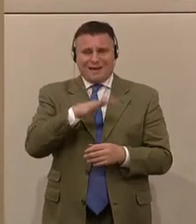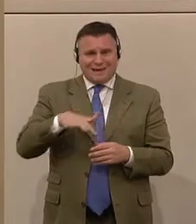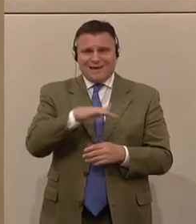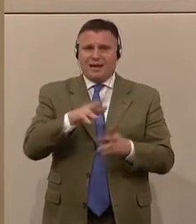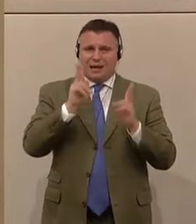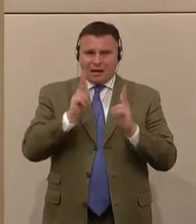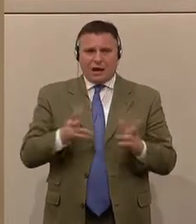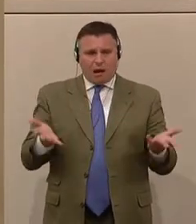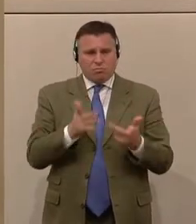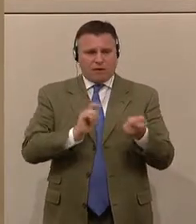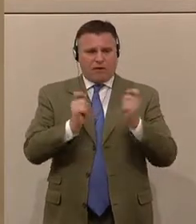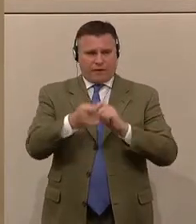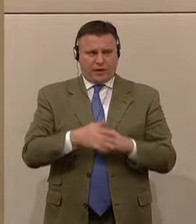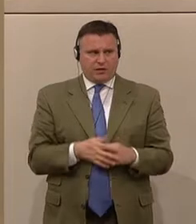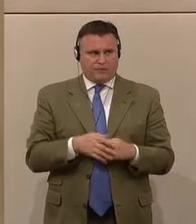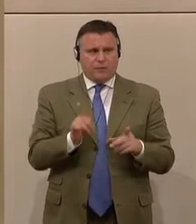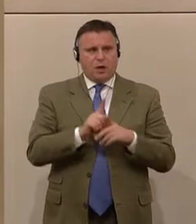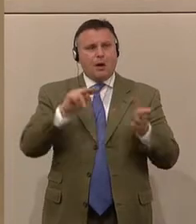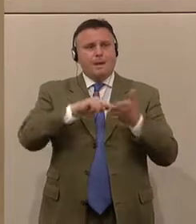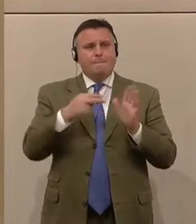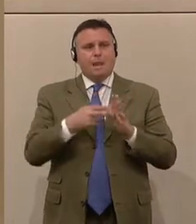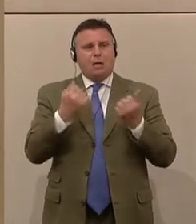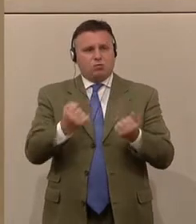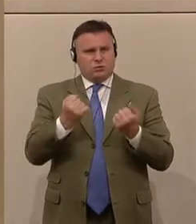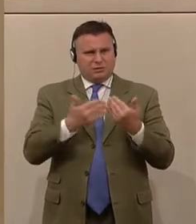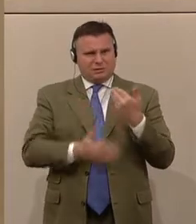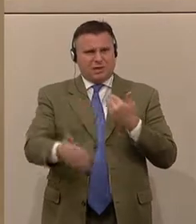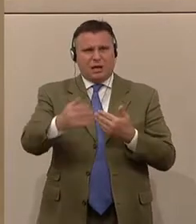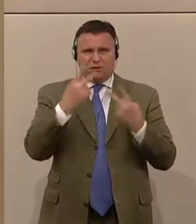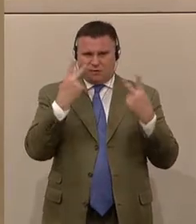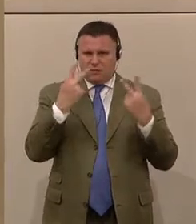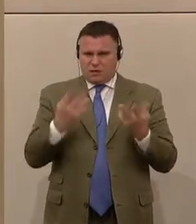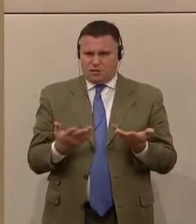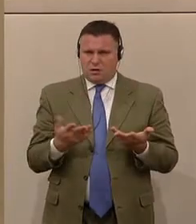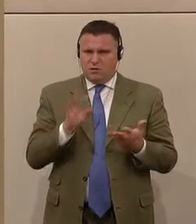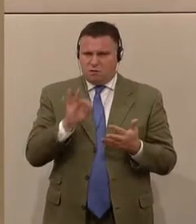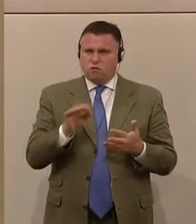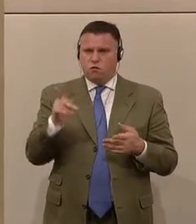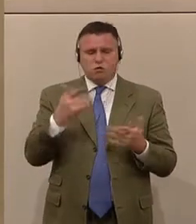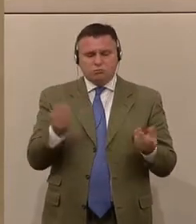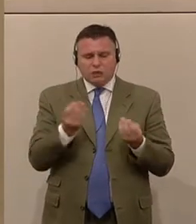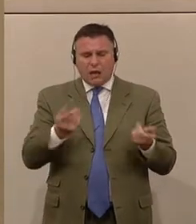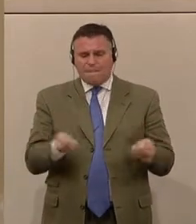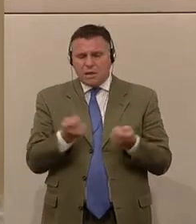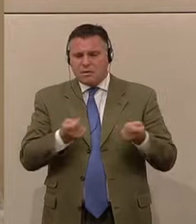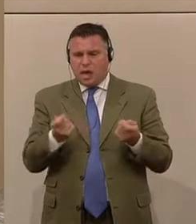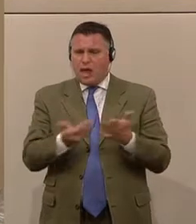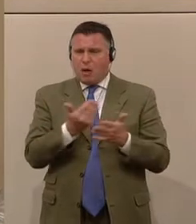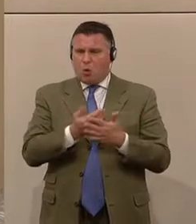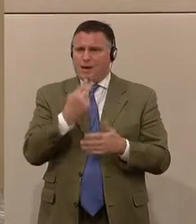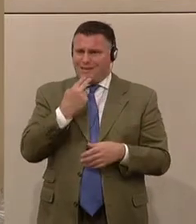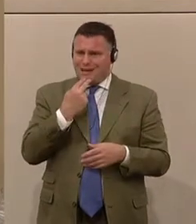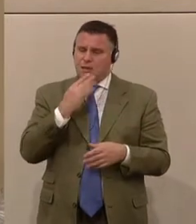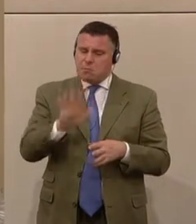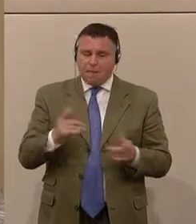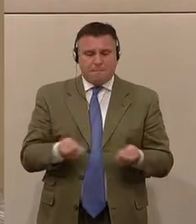Energiebereich, einbringen. Auch die Frage der Planungssicherheit, etwas Wesentliches für Betreiber von Anlagen für erneuerbare Energie.